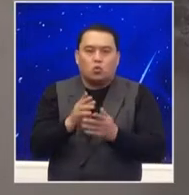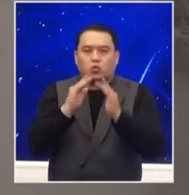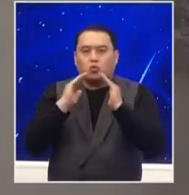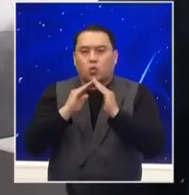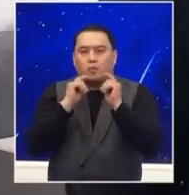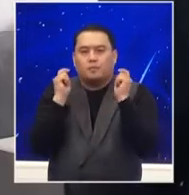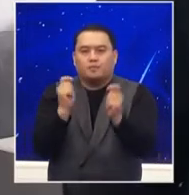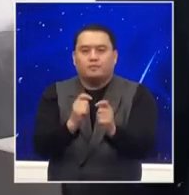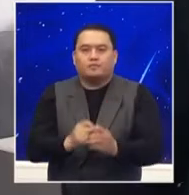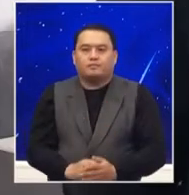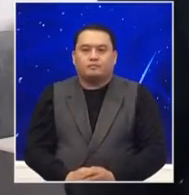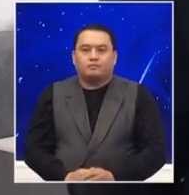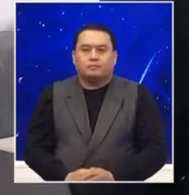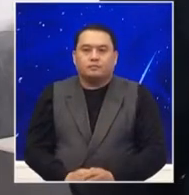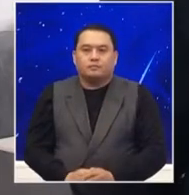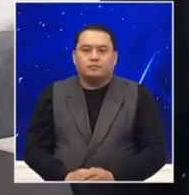жилье.